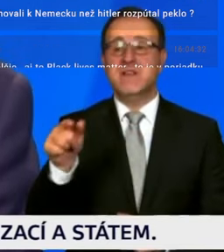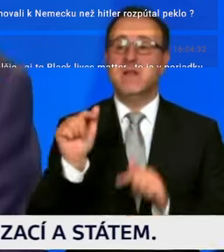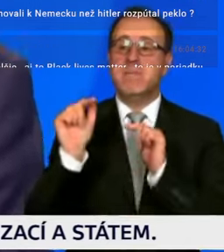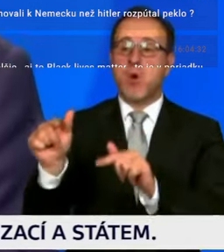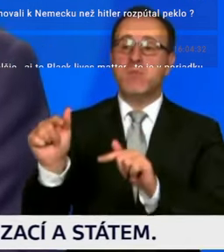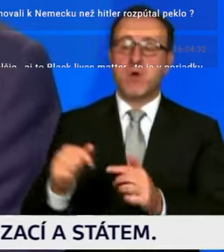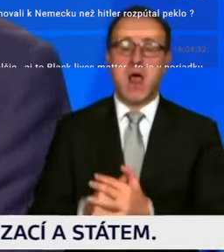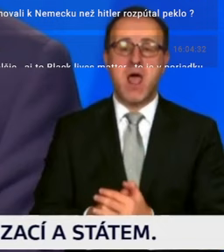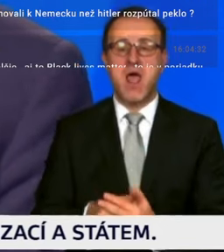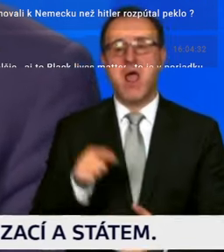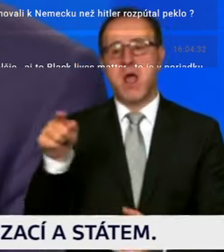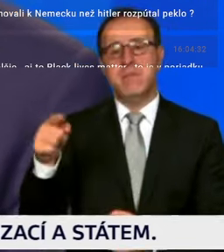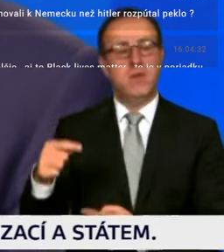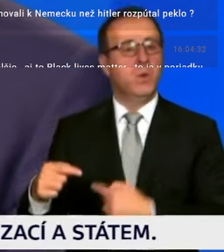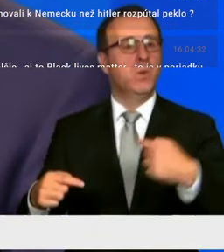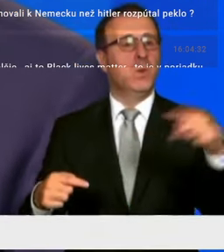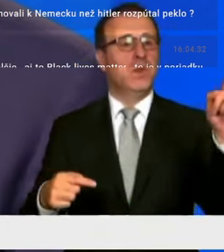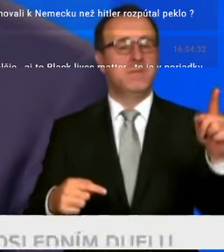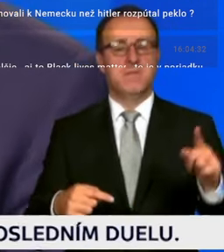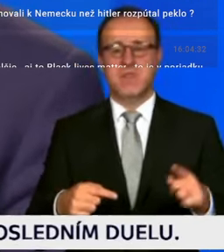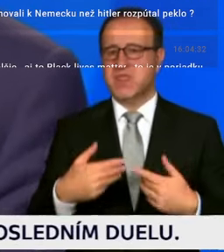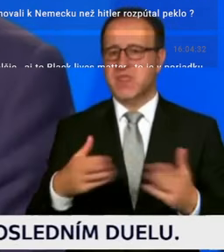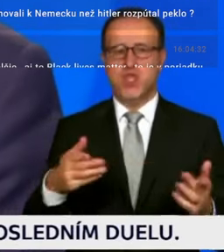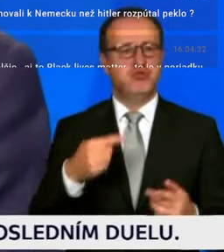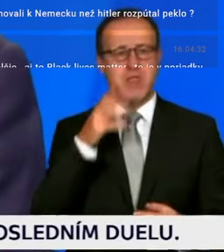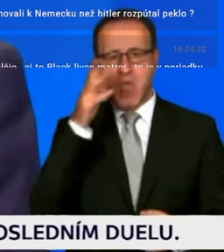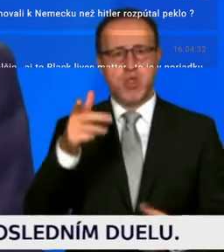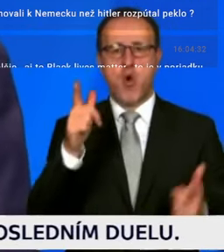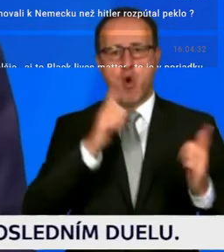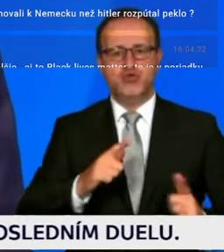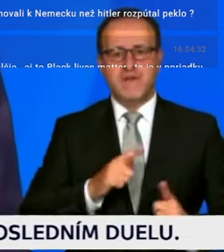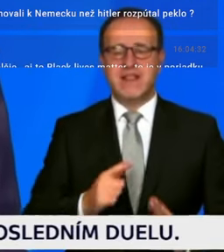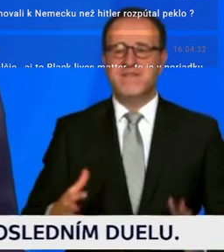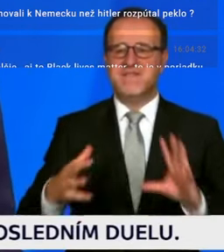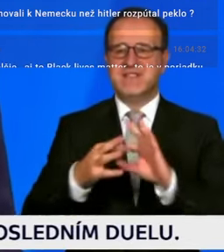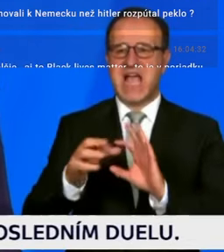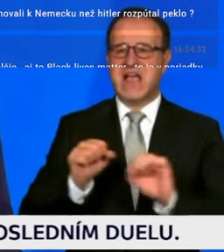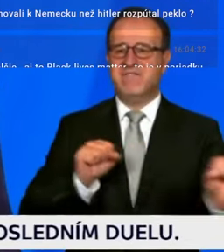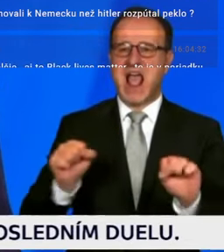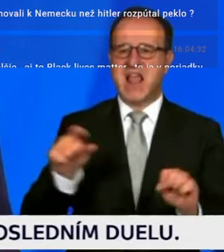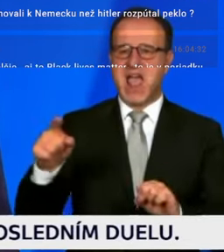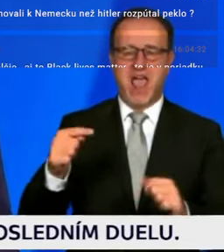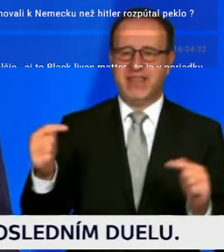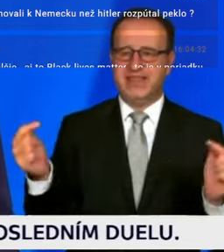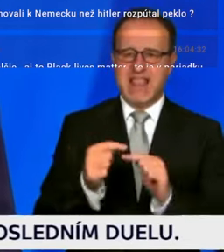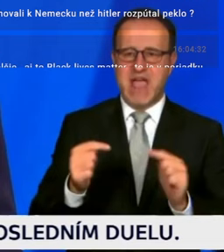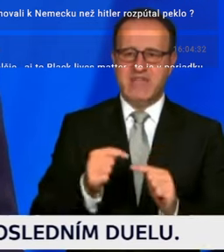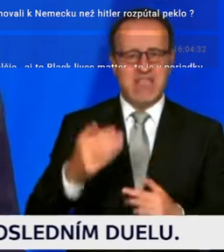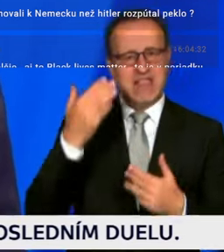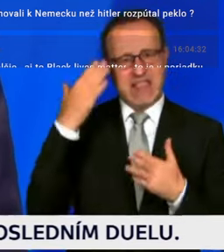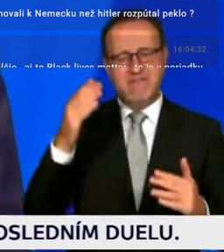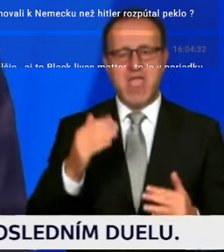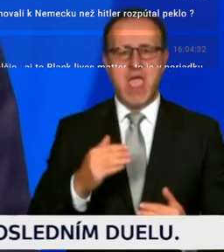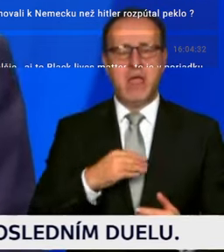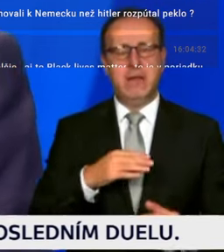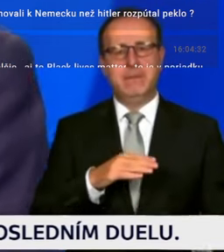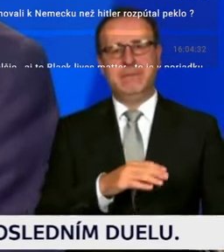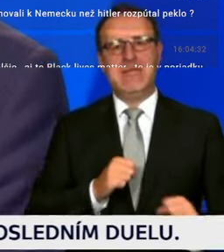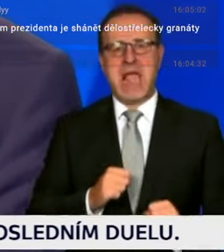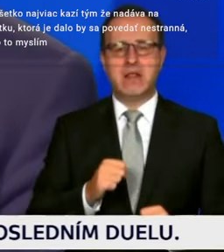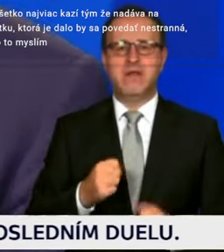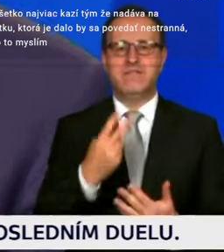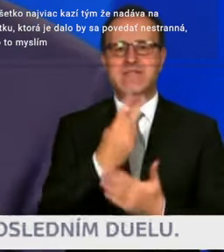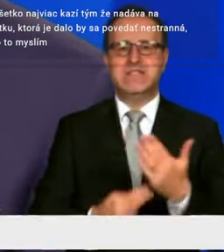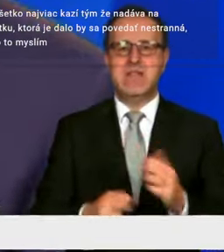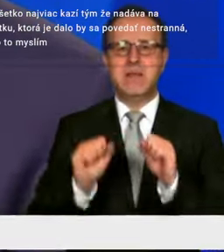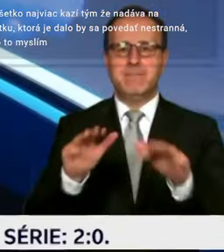akože poslali a nič od vás nebudú očakávať vo vzťahu k vláde ktorú nenávidia a nevedia sa zmieriť s výsledkami parlamentných vol aby SM neskákali z teby na